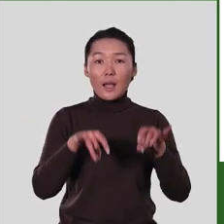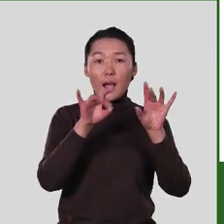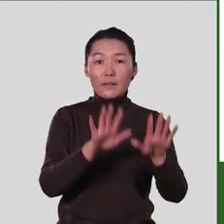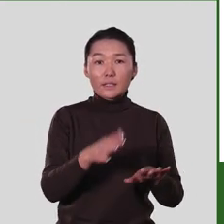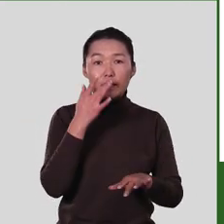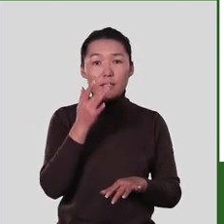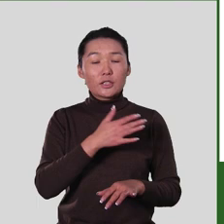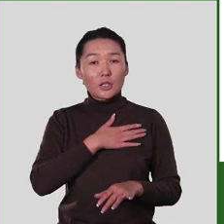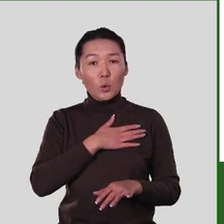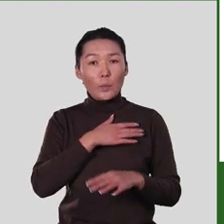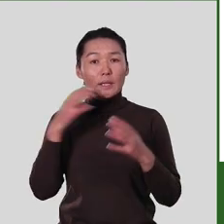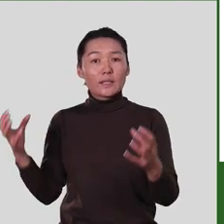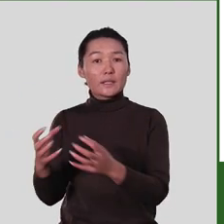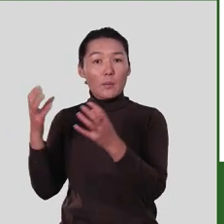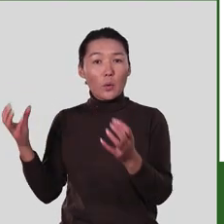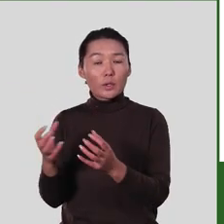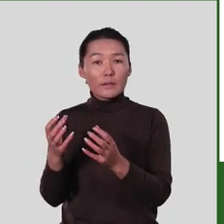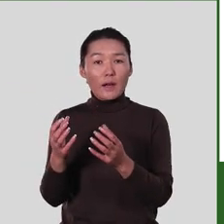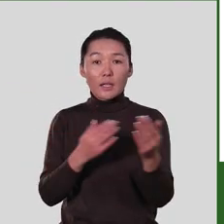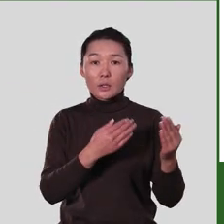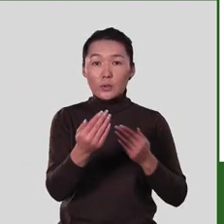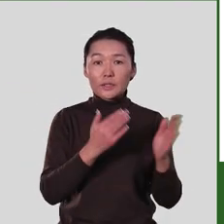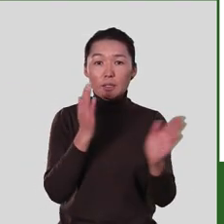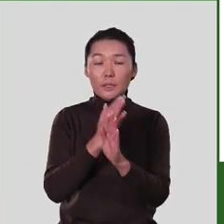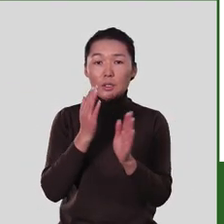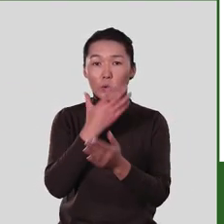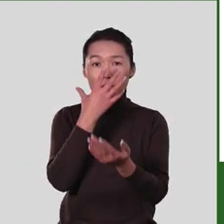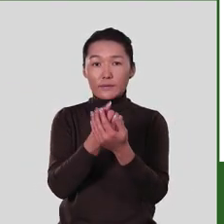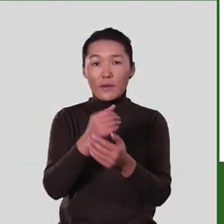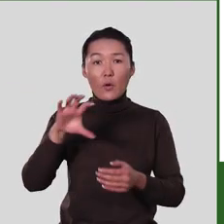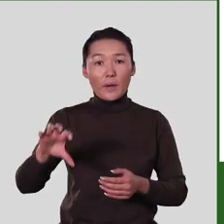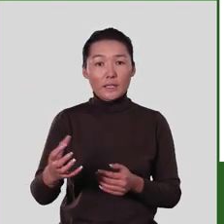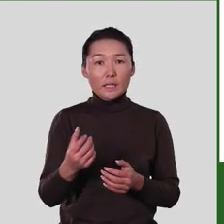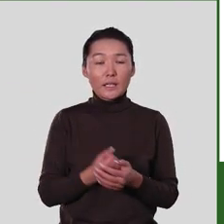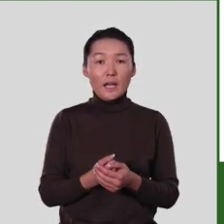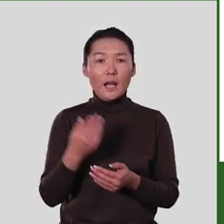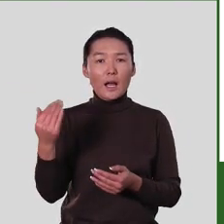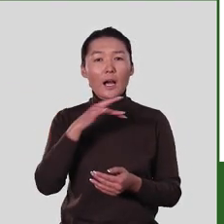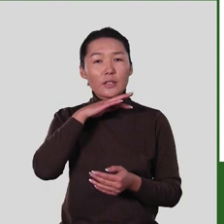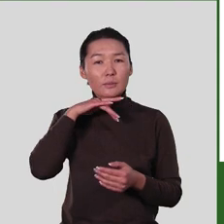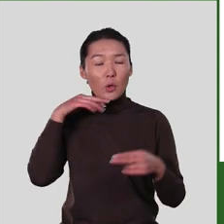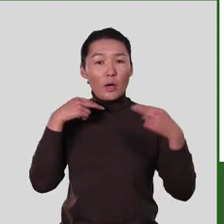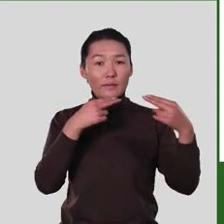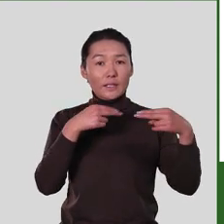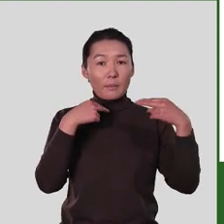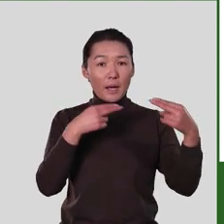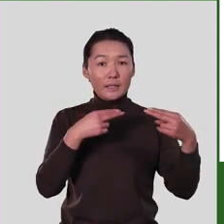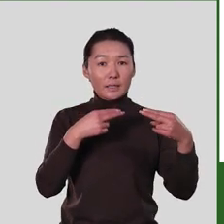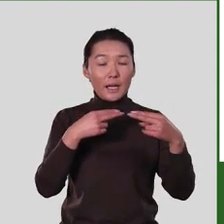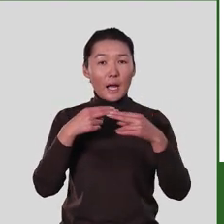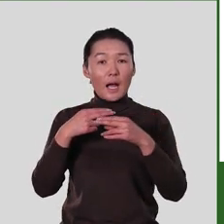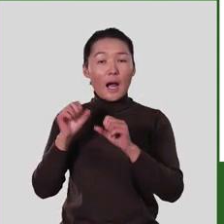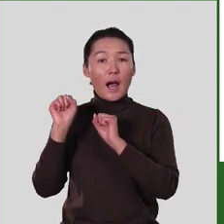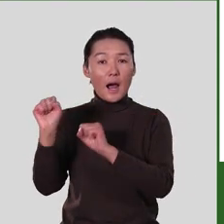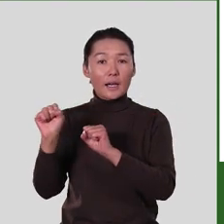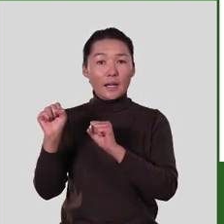Австралийцы любят и заботливо относятся к природе своего материка. Они много внимания уделяют охране